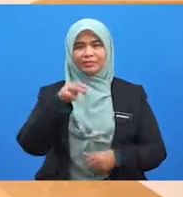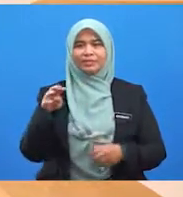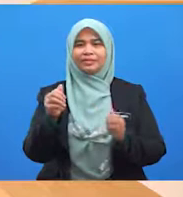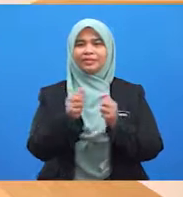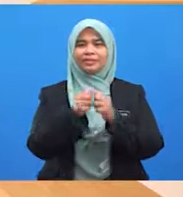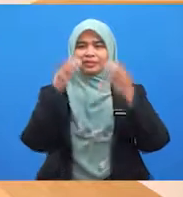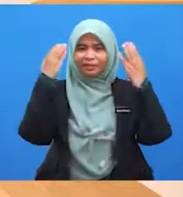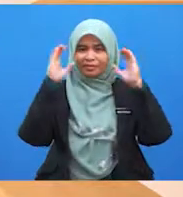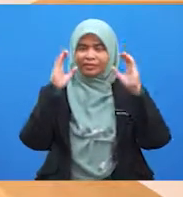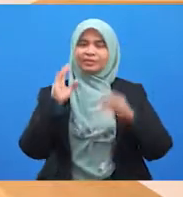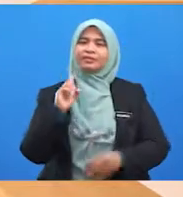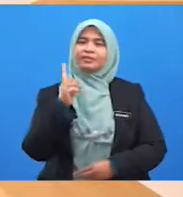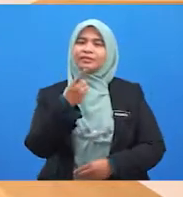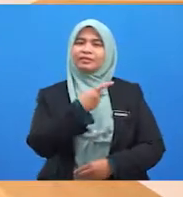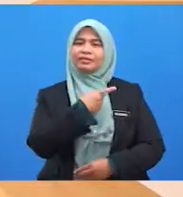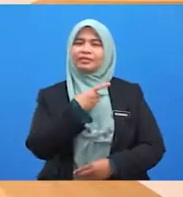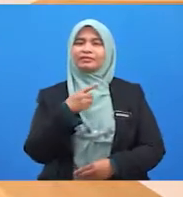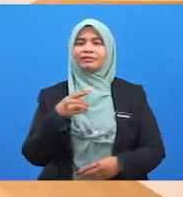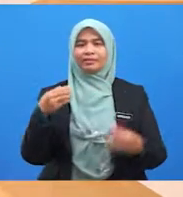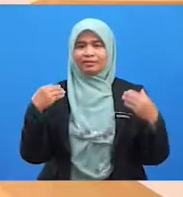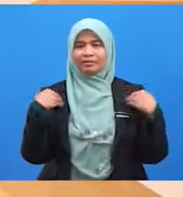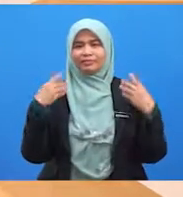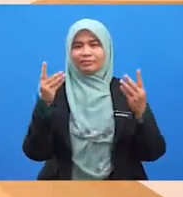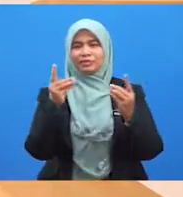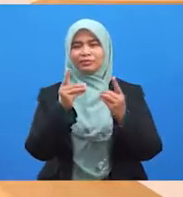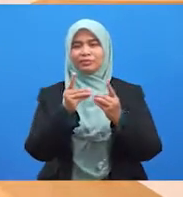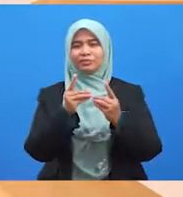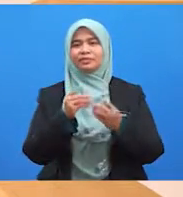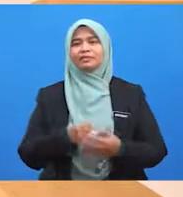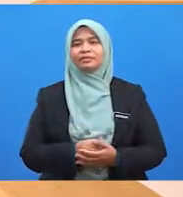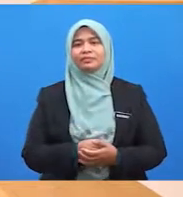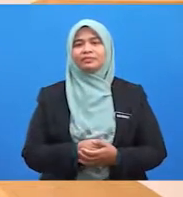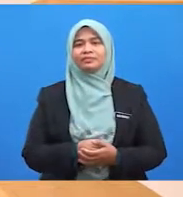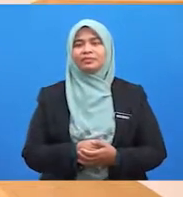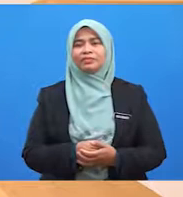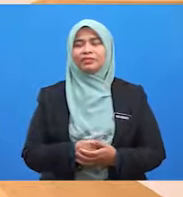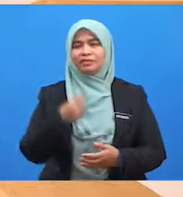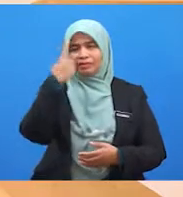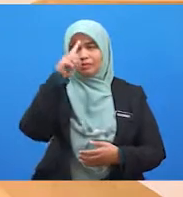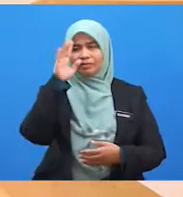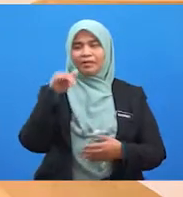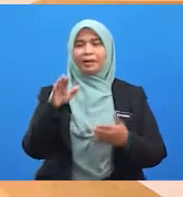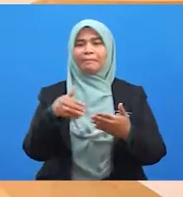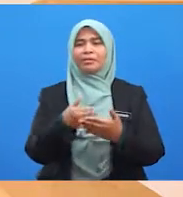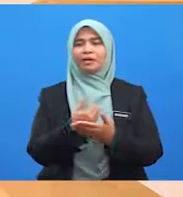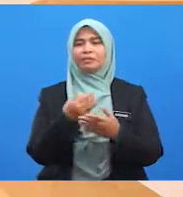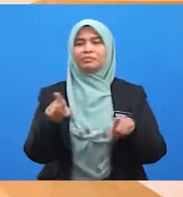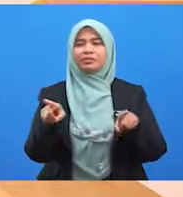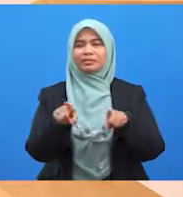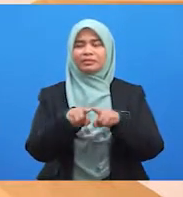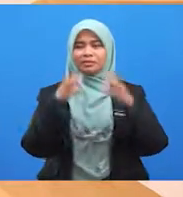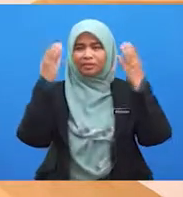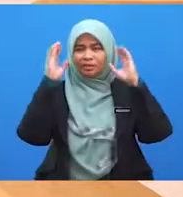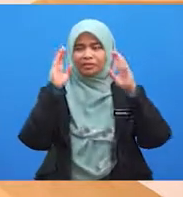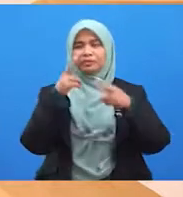cikgu? Kita pernah bersua sewaktu di episod lepas. Untuk yang baru bersama kita, nama